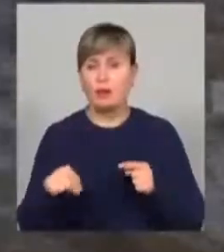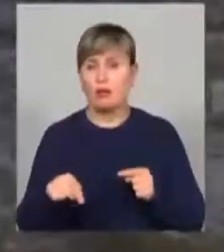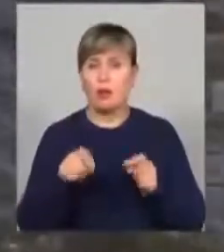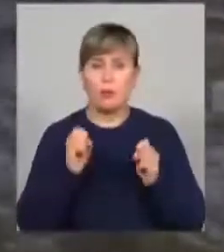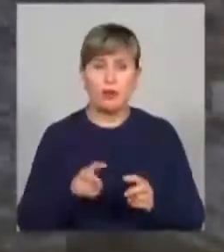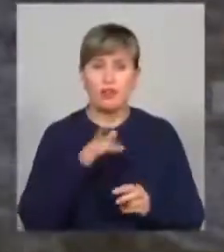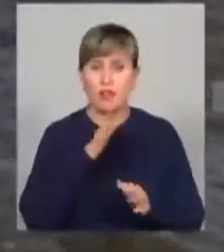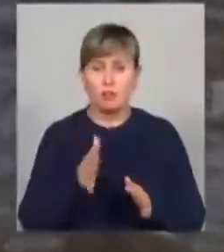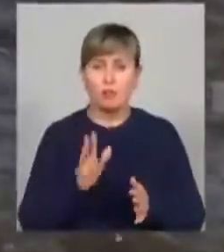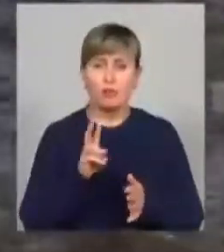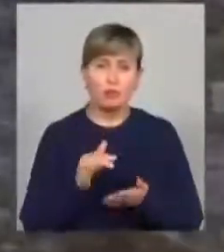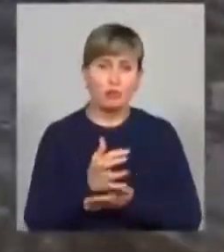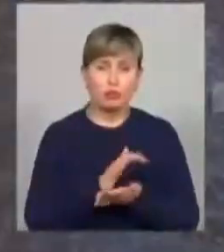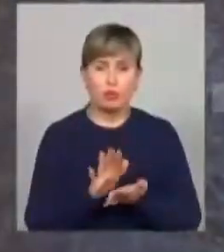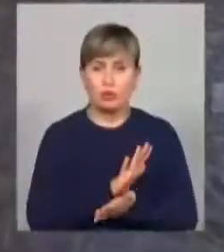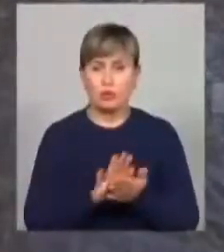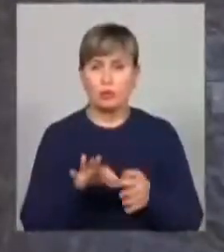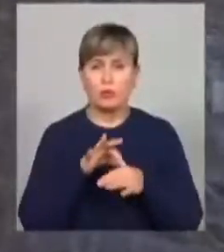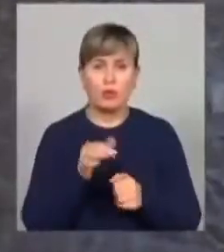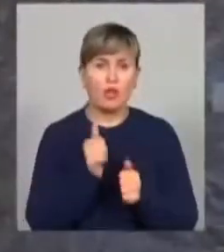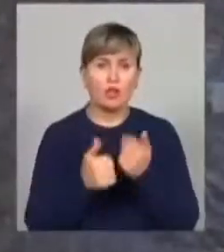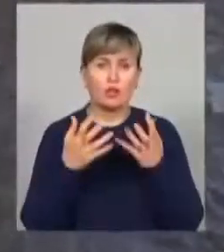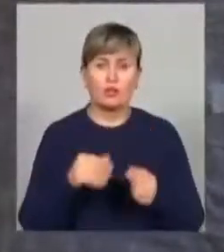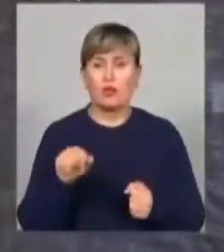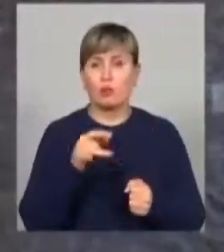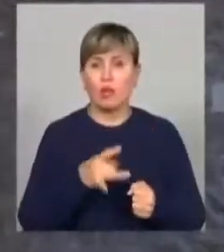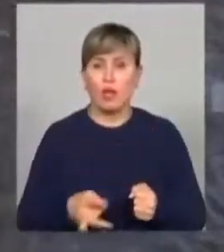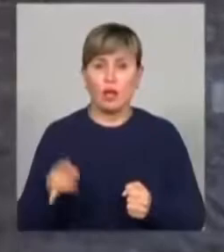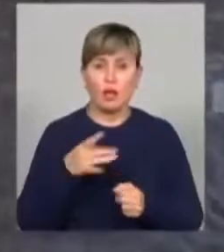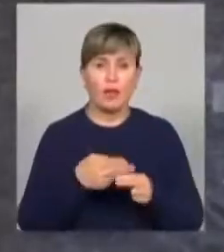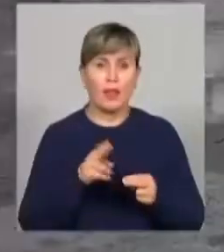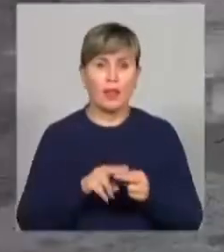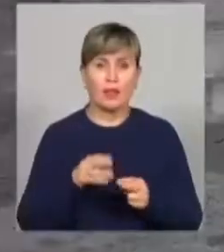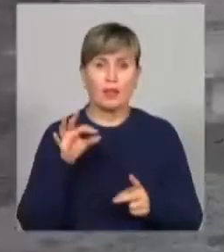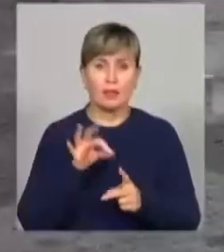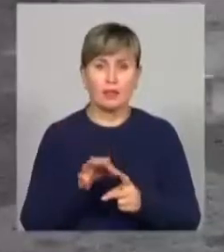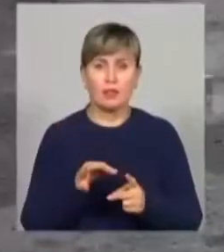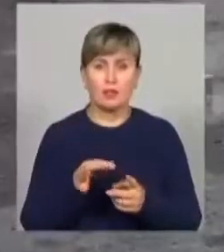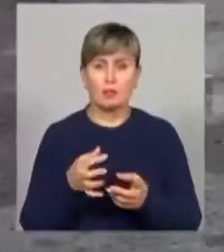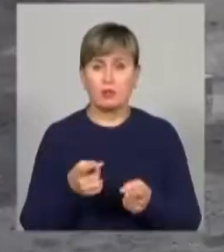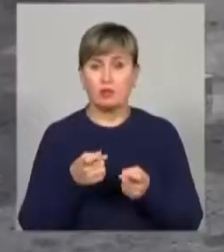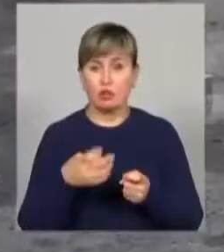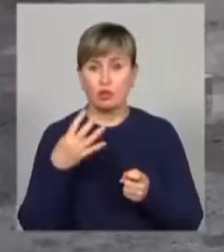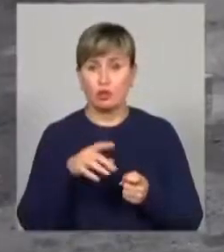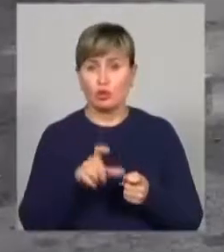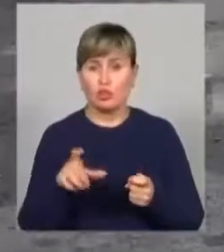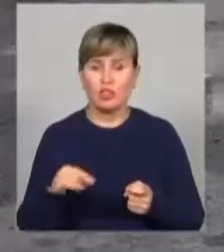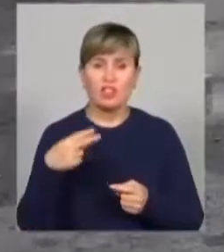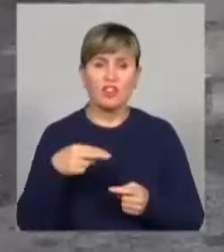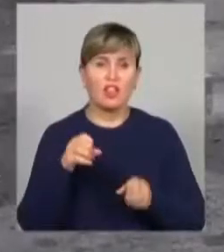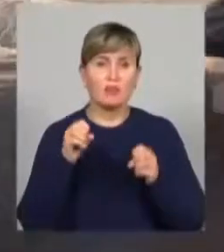рек от наледи и мусора проводятся ежедневно только в ауэзовском районе на эти цели привлечен от 40 человек и 20 единиц